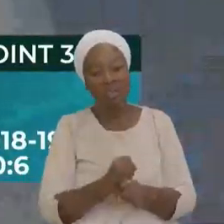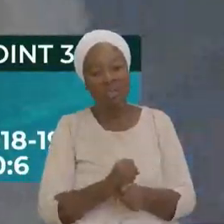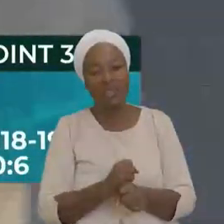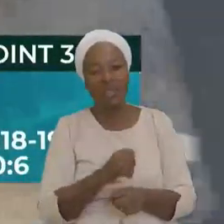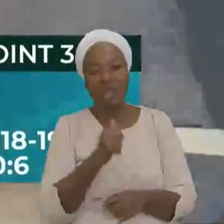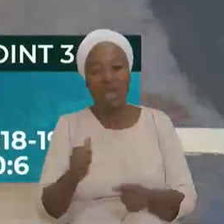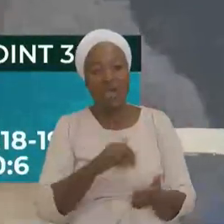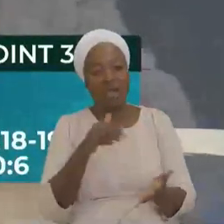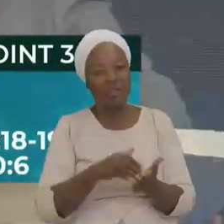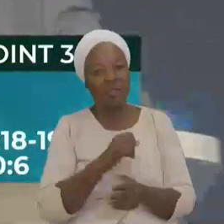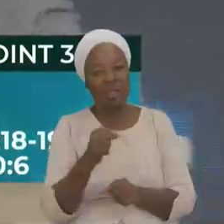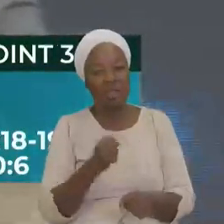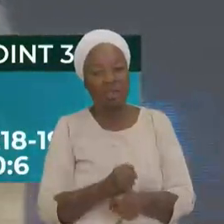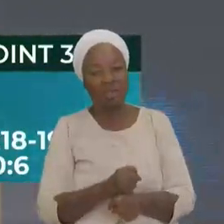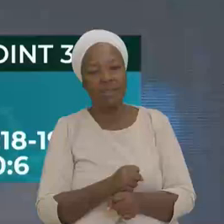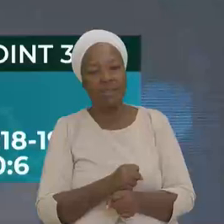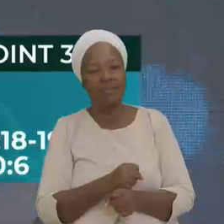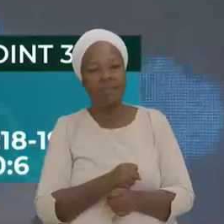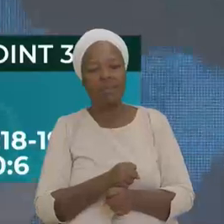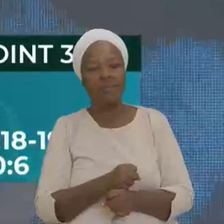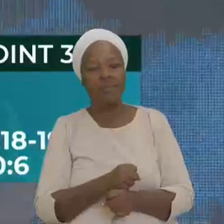pendant 1000 ans.